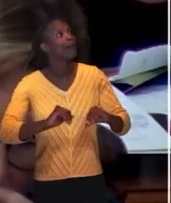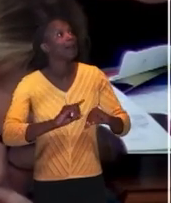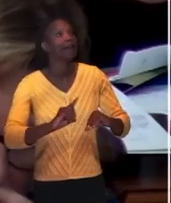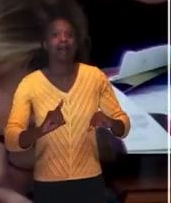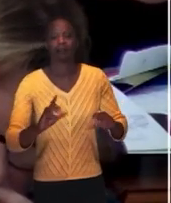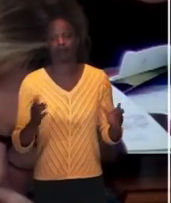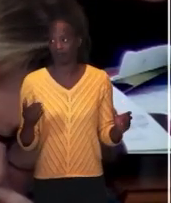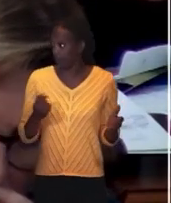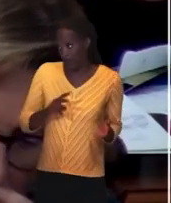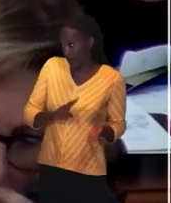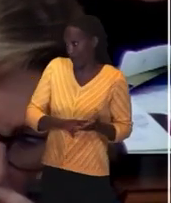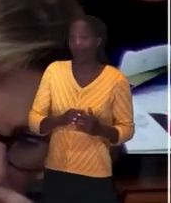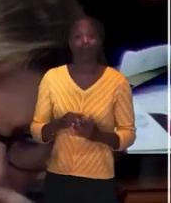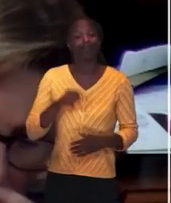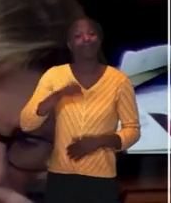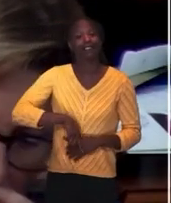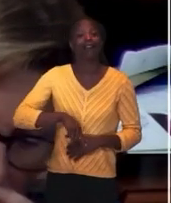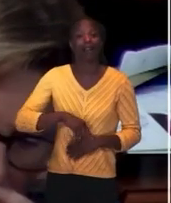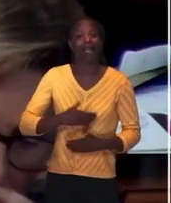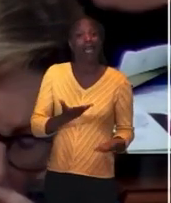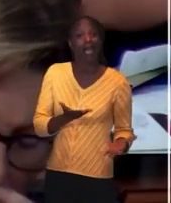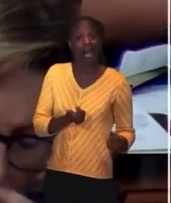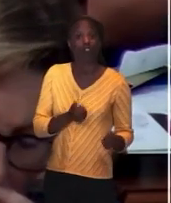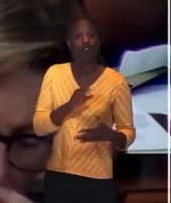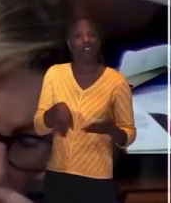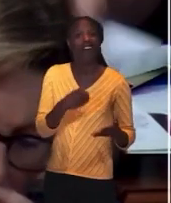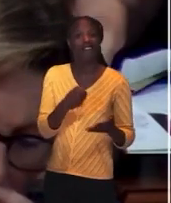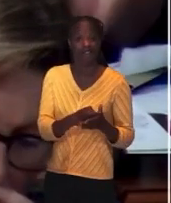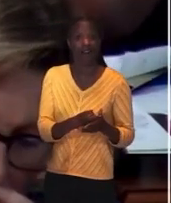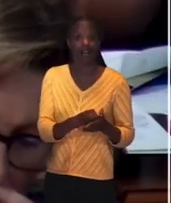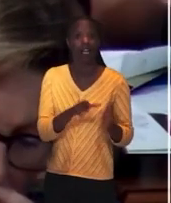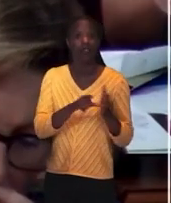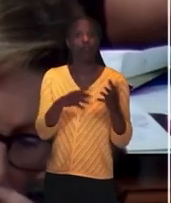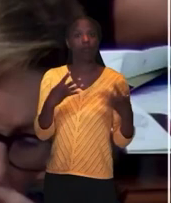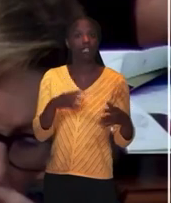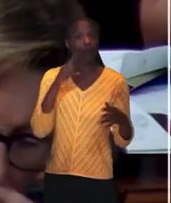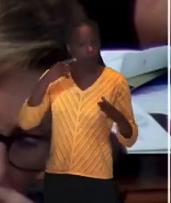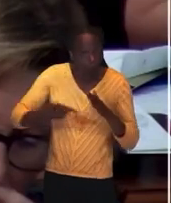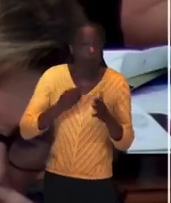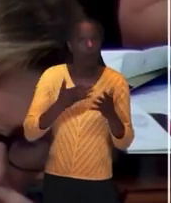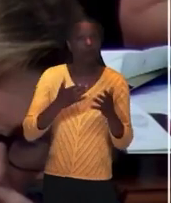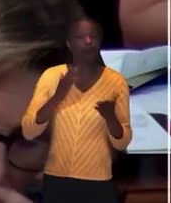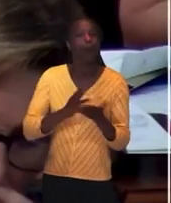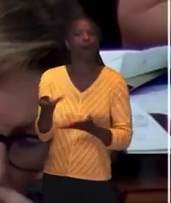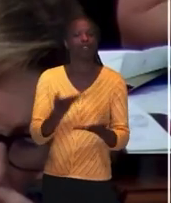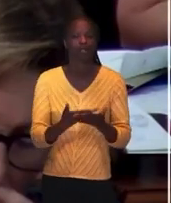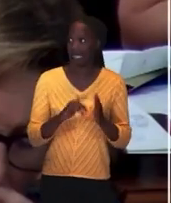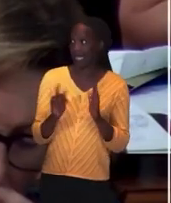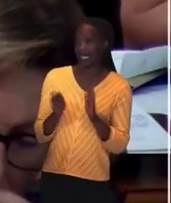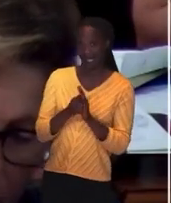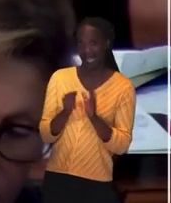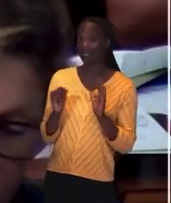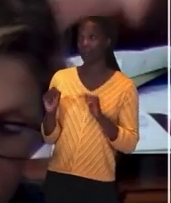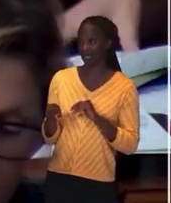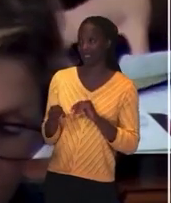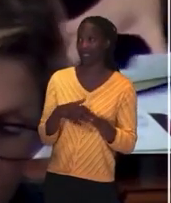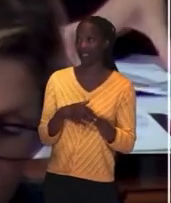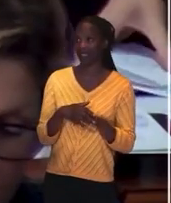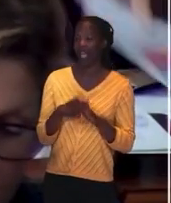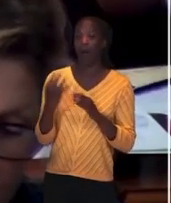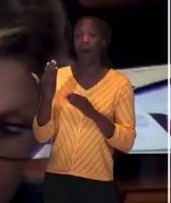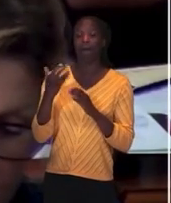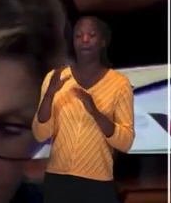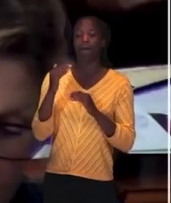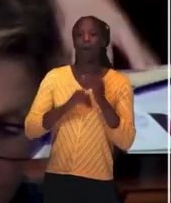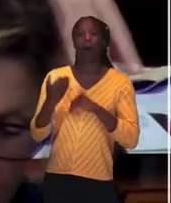pour que redémarre ce travail à la métropole avec une vraie décision de faire néanmoins. Vous, à l'époque, dans votre programme, il y avait 8 lignes,